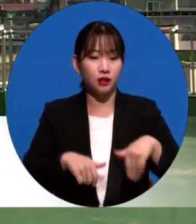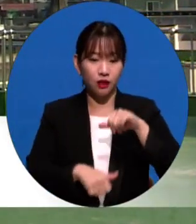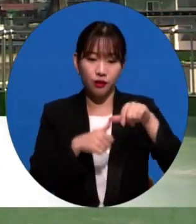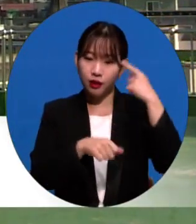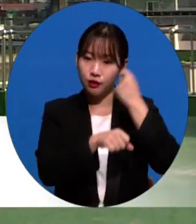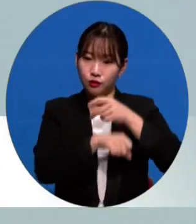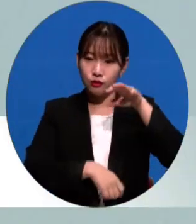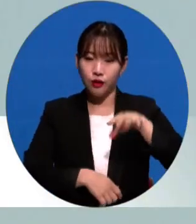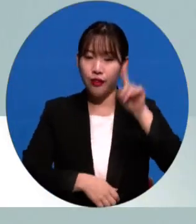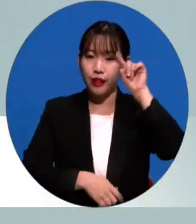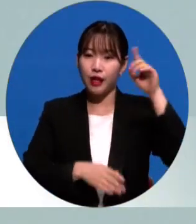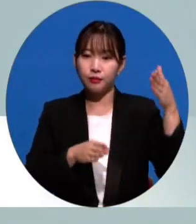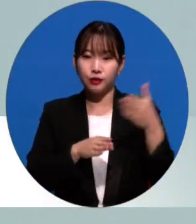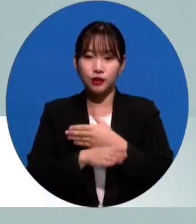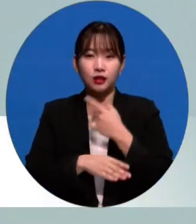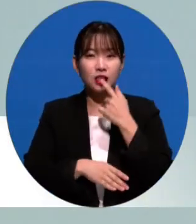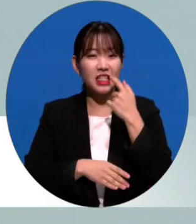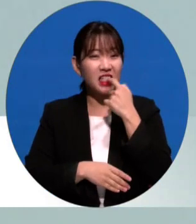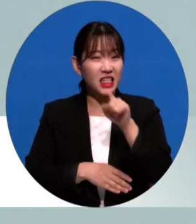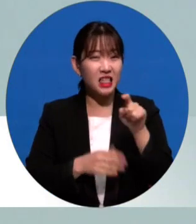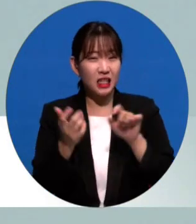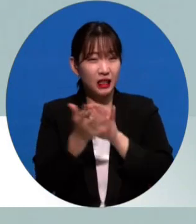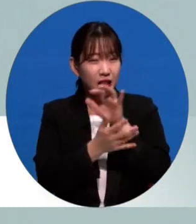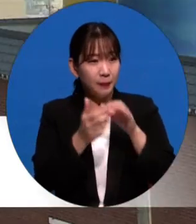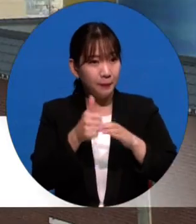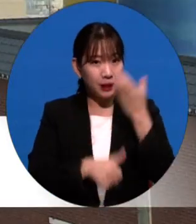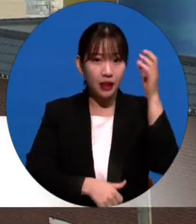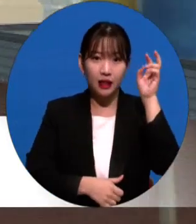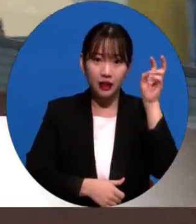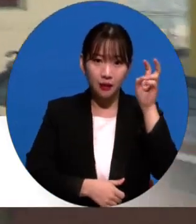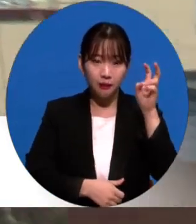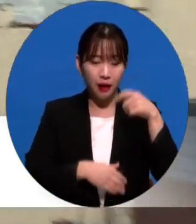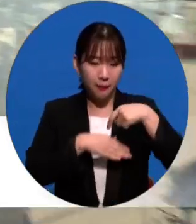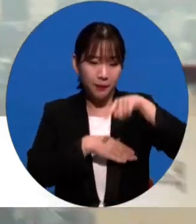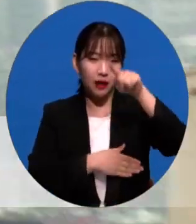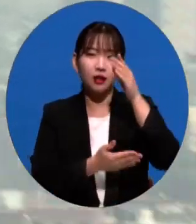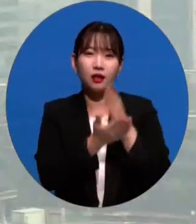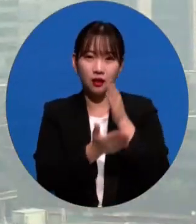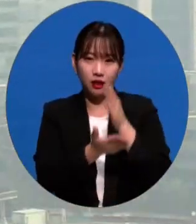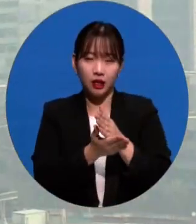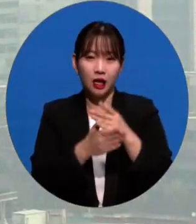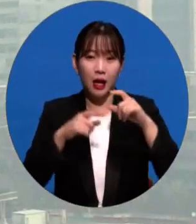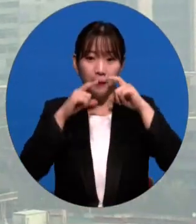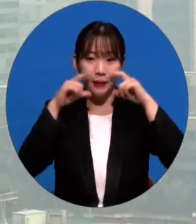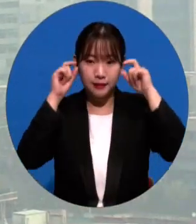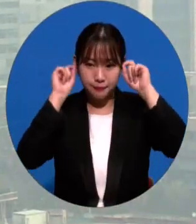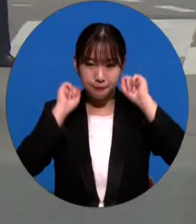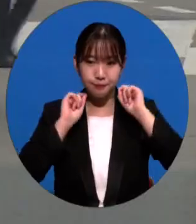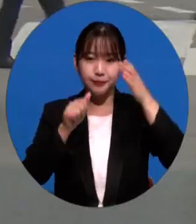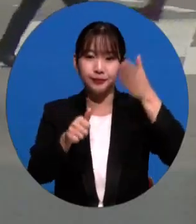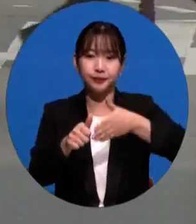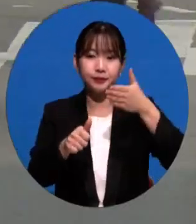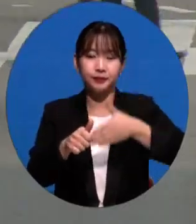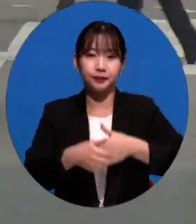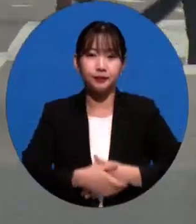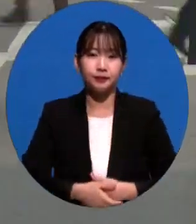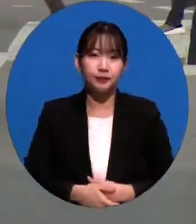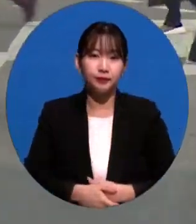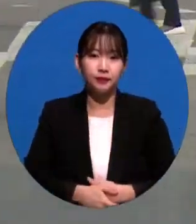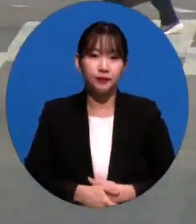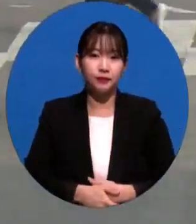보건환경연구원은 내일부터 황사 영양권에서 벗어날 것으로 보고 외출을 자주 하거나 마스크를 착용해 줄 것을